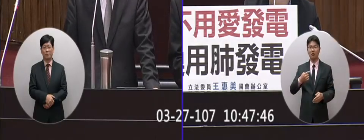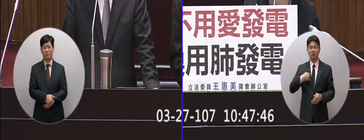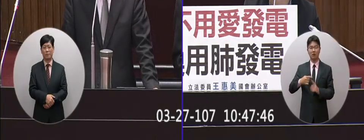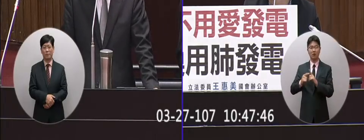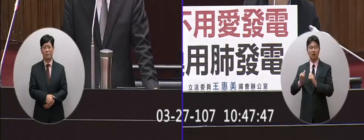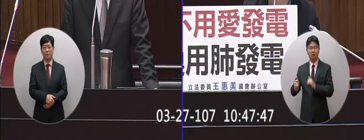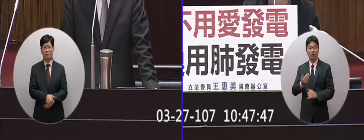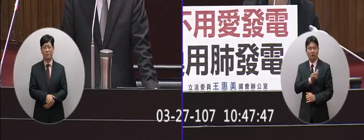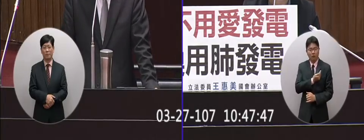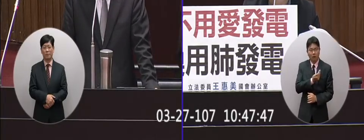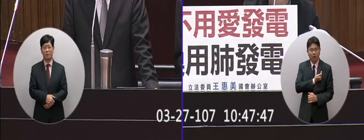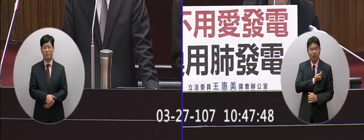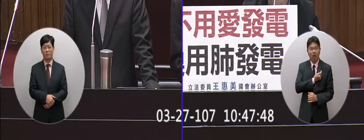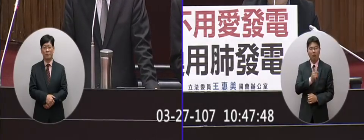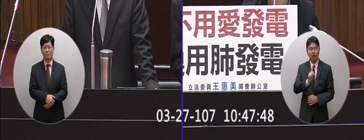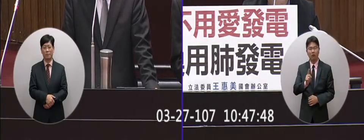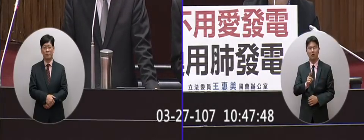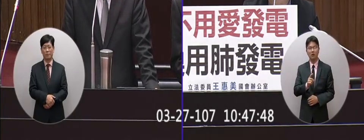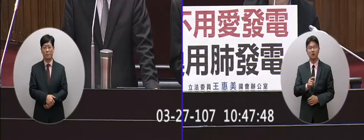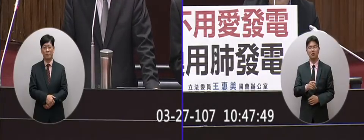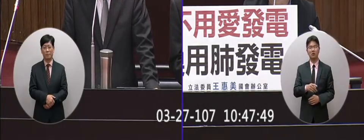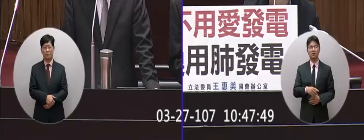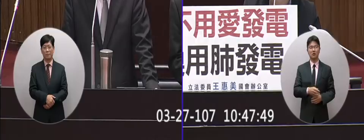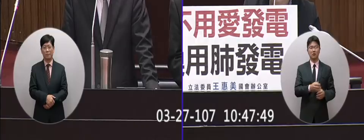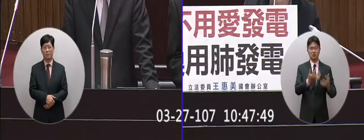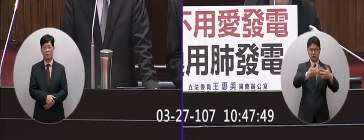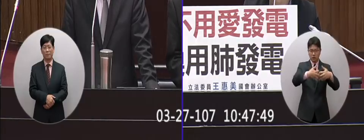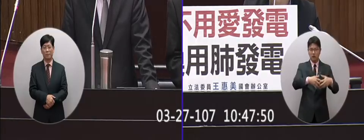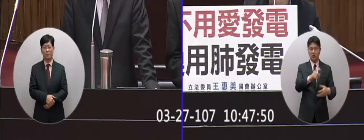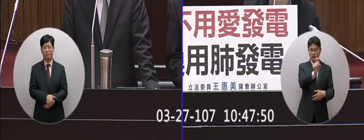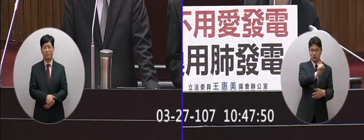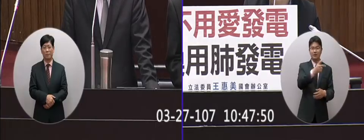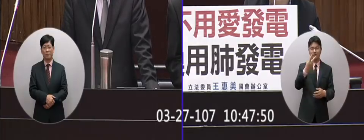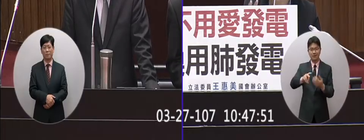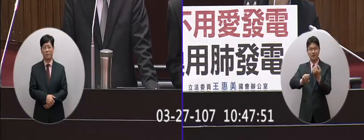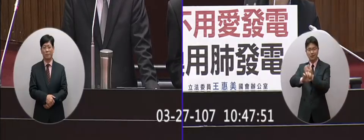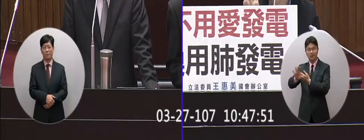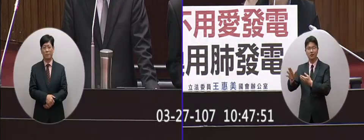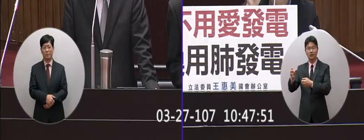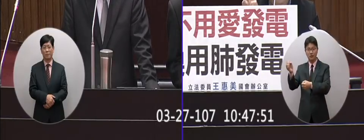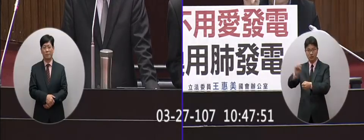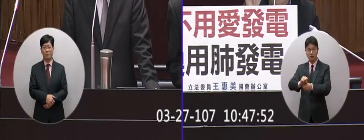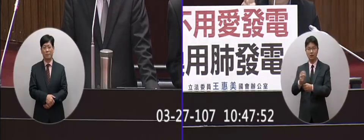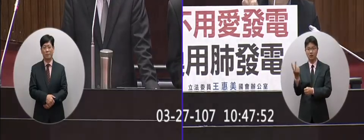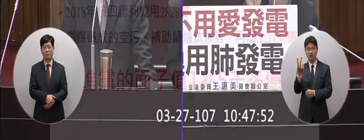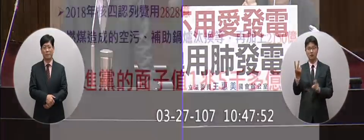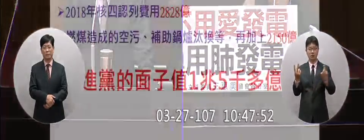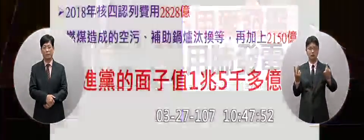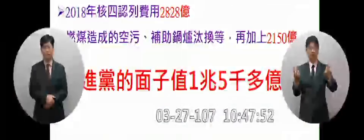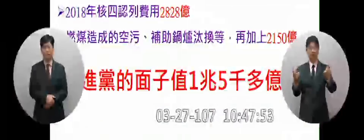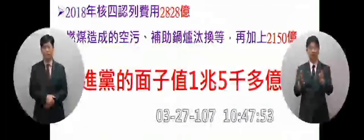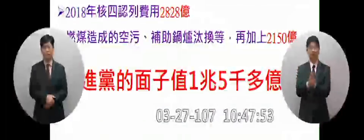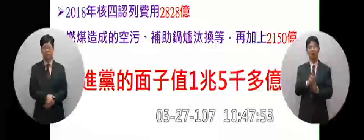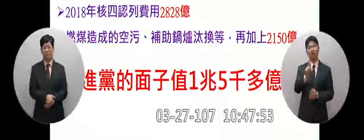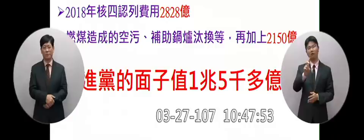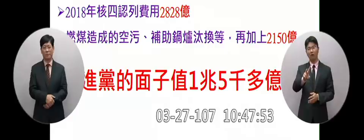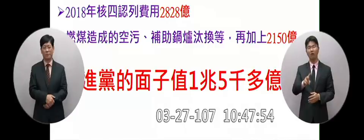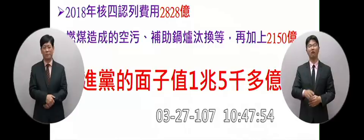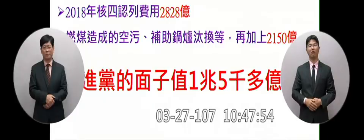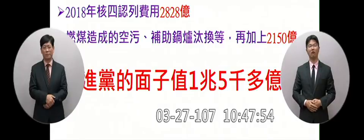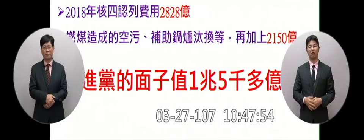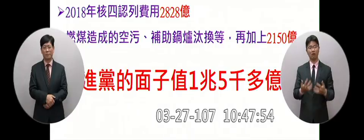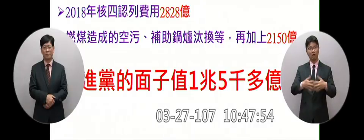原本的十个燃煤的机组，还要再加上你们要新建的两座燃气的机